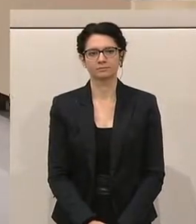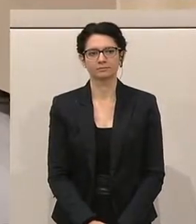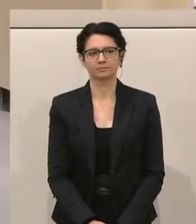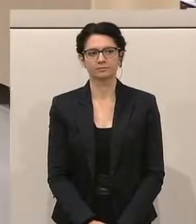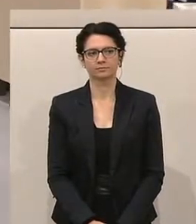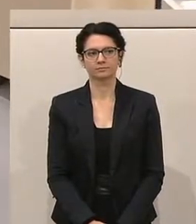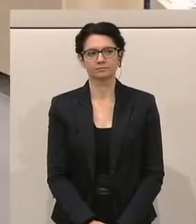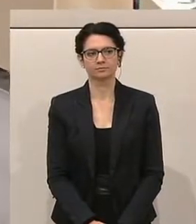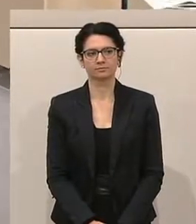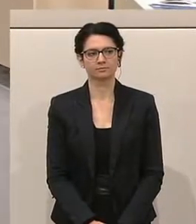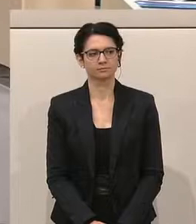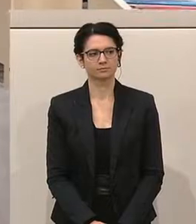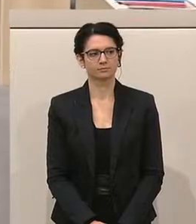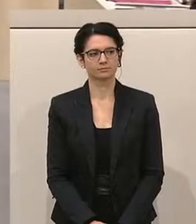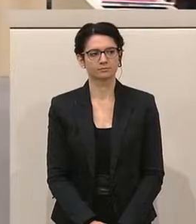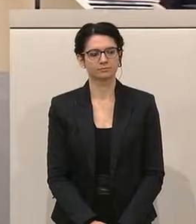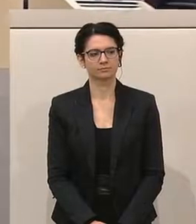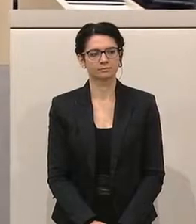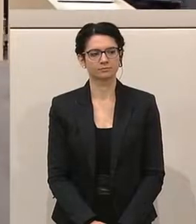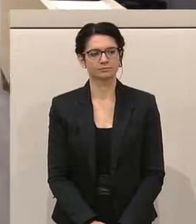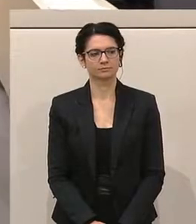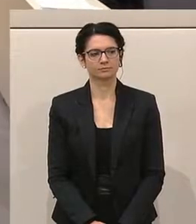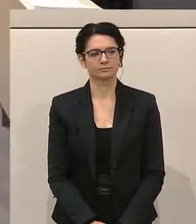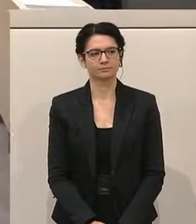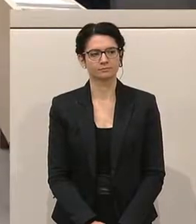Der Wirtschaftssprecher der ÖVP, Peter Haubner.